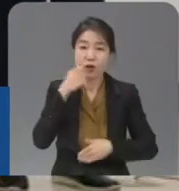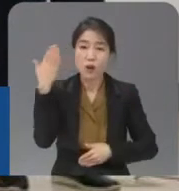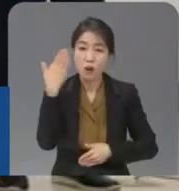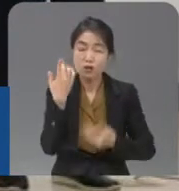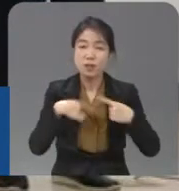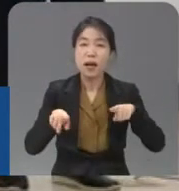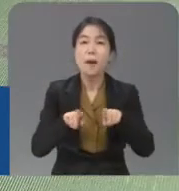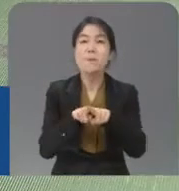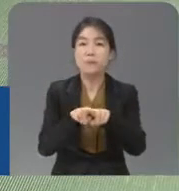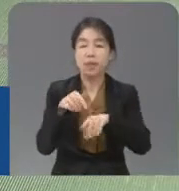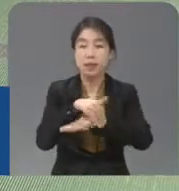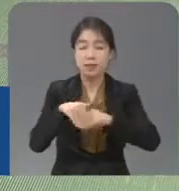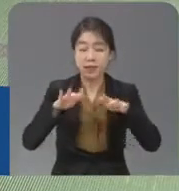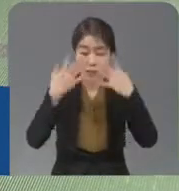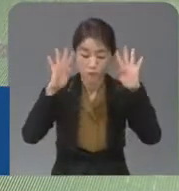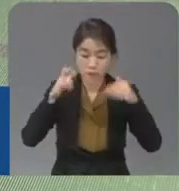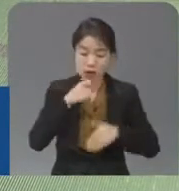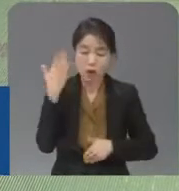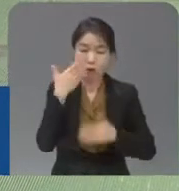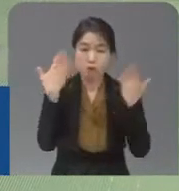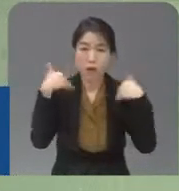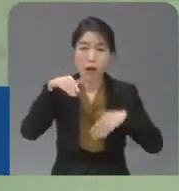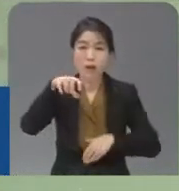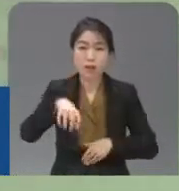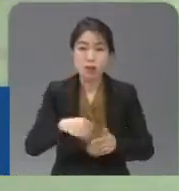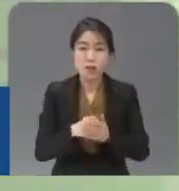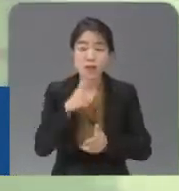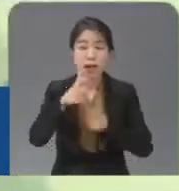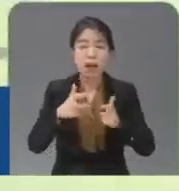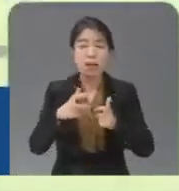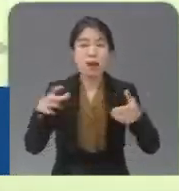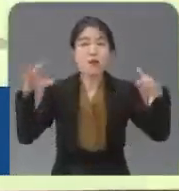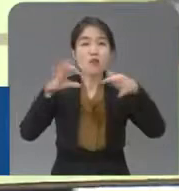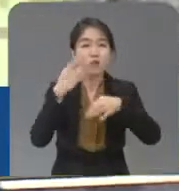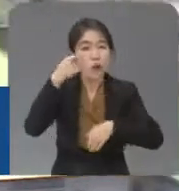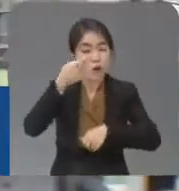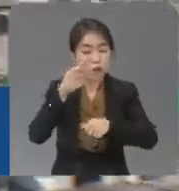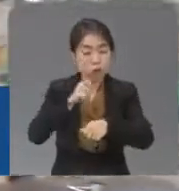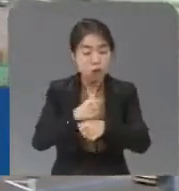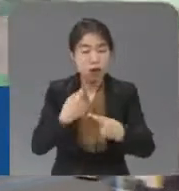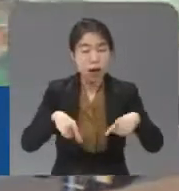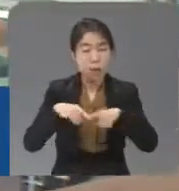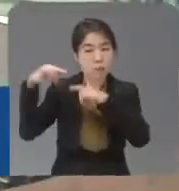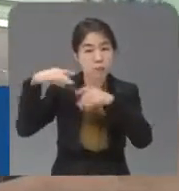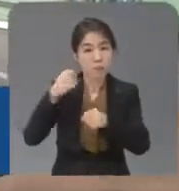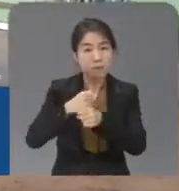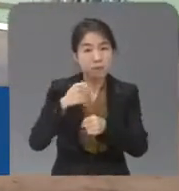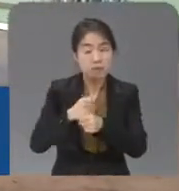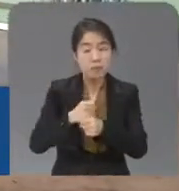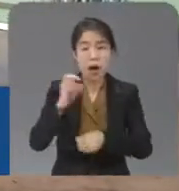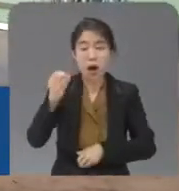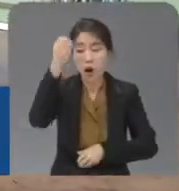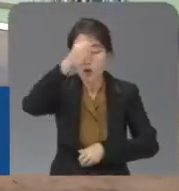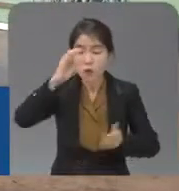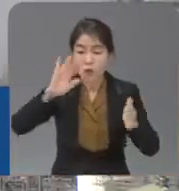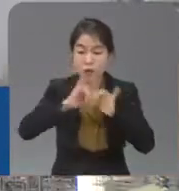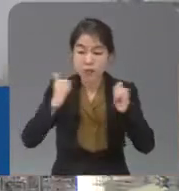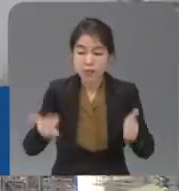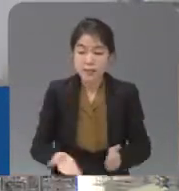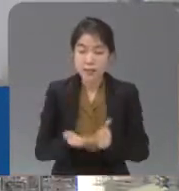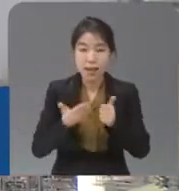했습니다 전남대 여수캠퍼스 는 전남에 이어 수산항 융합 원 등과 함께 스마트 제작 고급 1 0 장 성 섭 협약을 맺고